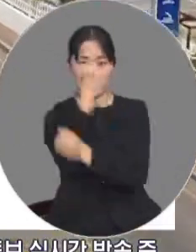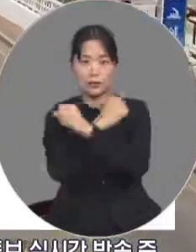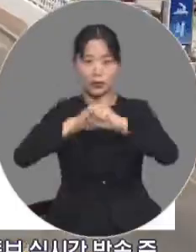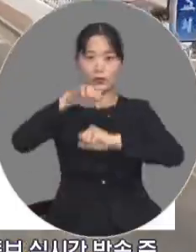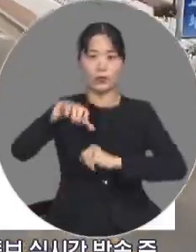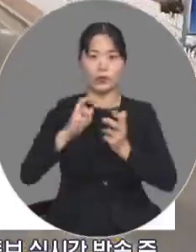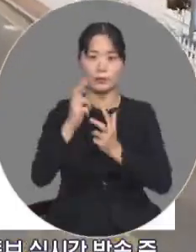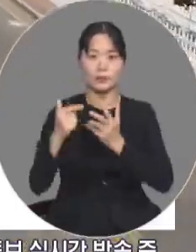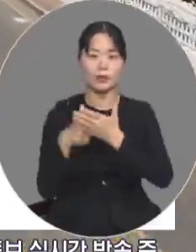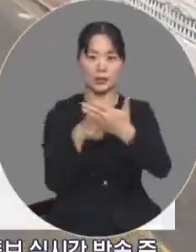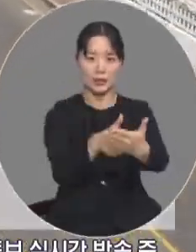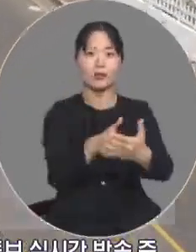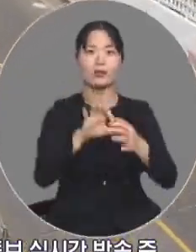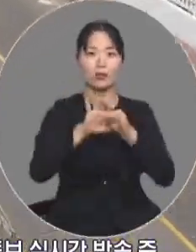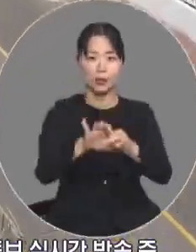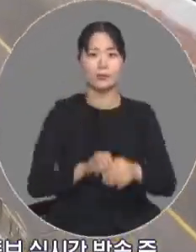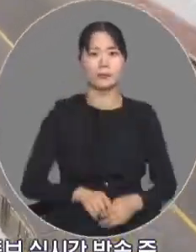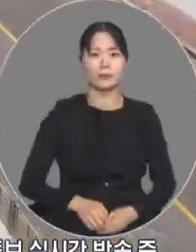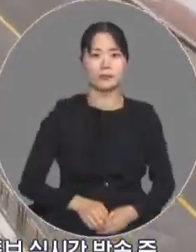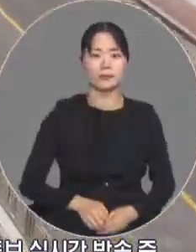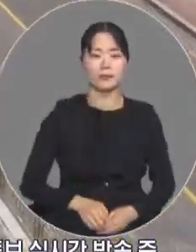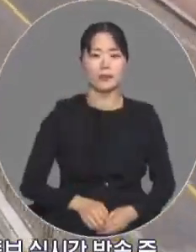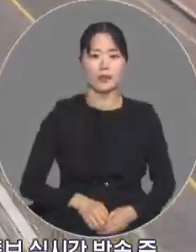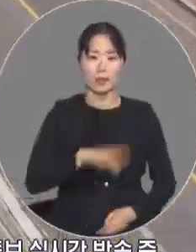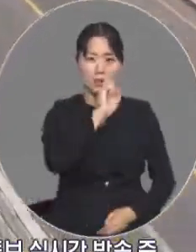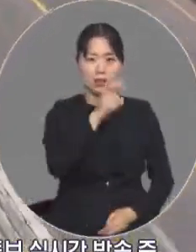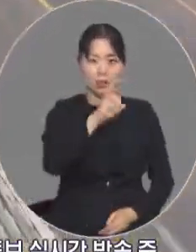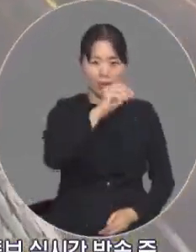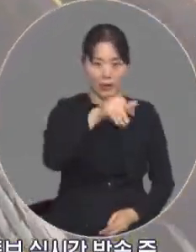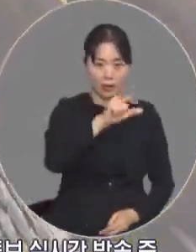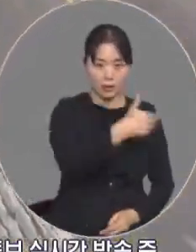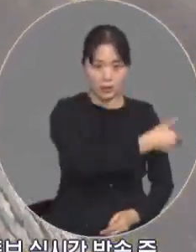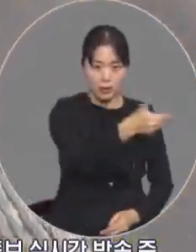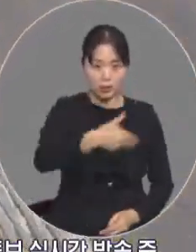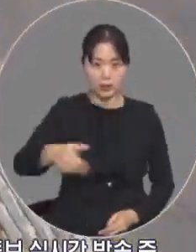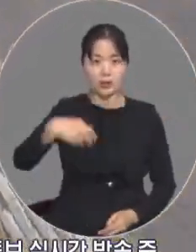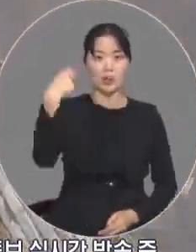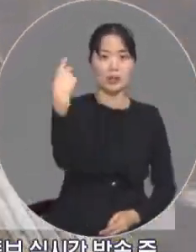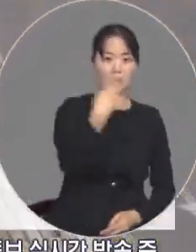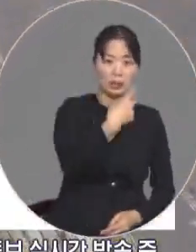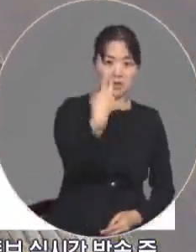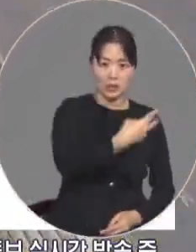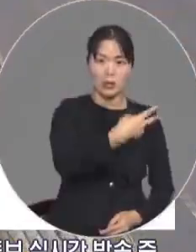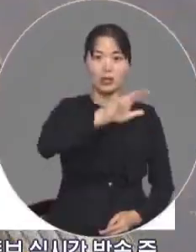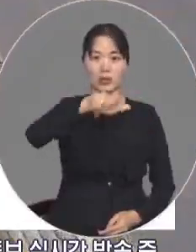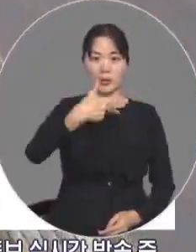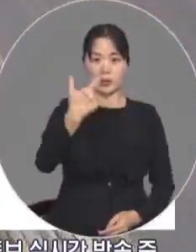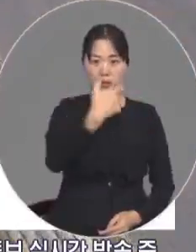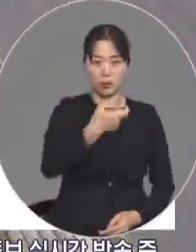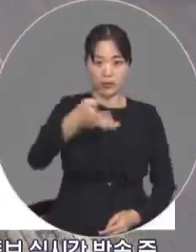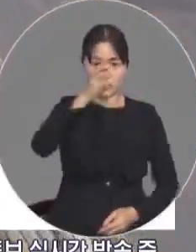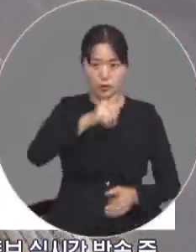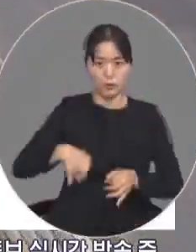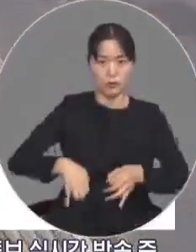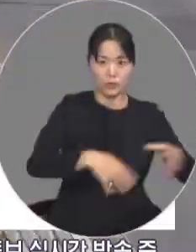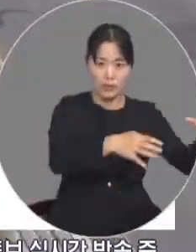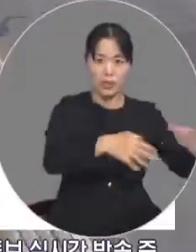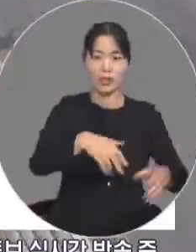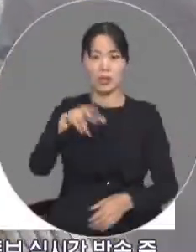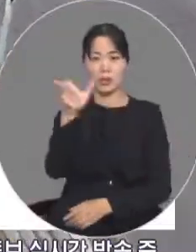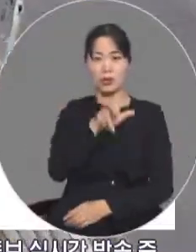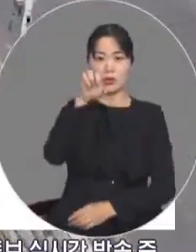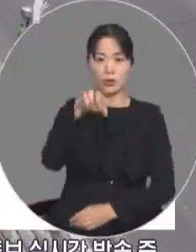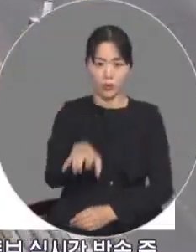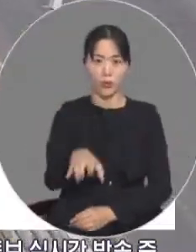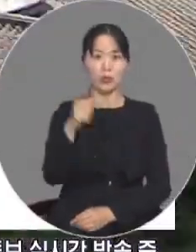사업입니다. 여천천 통합하천 사업은 2,760억 원을 투입해 장생포와 태화강을 잇는